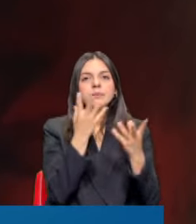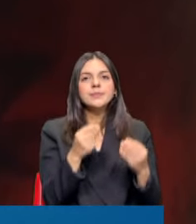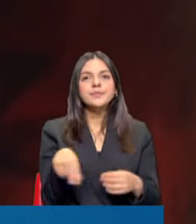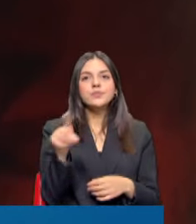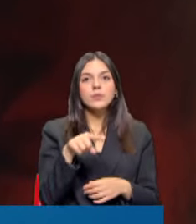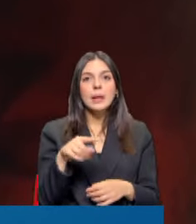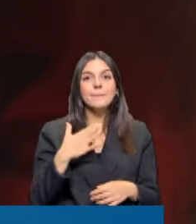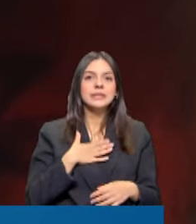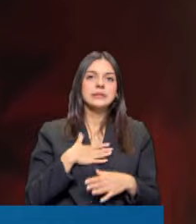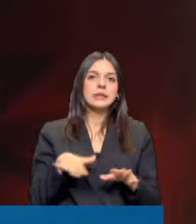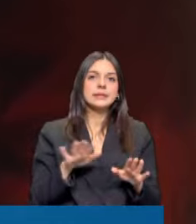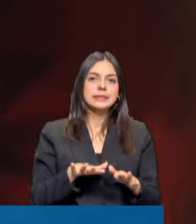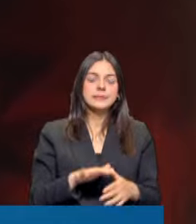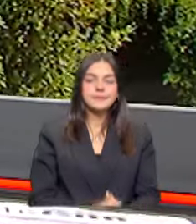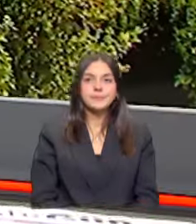olarak bizleriz.